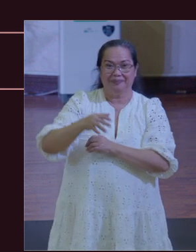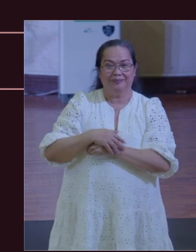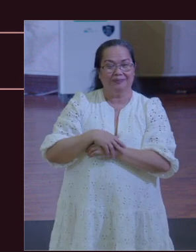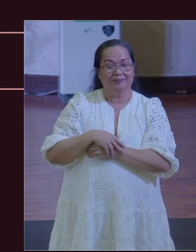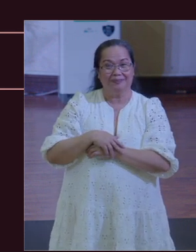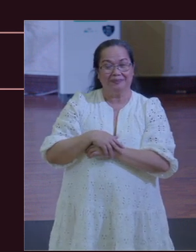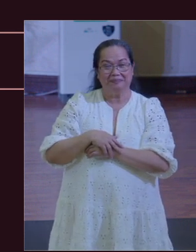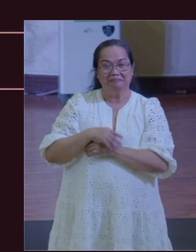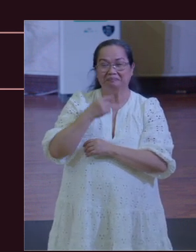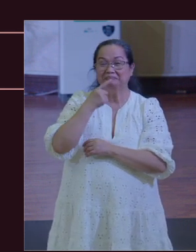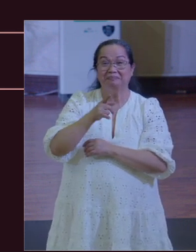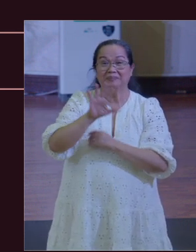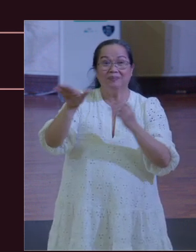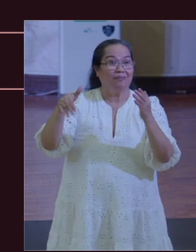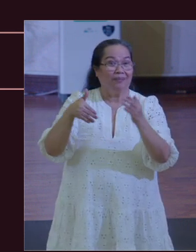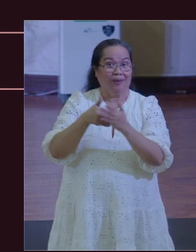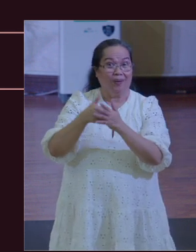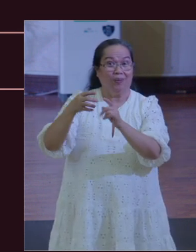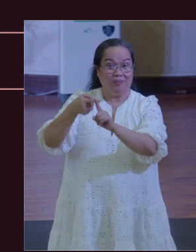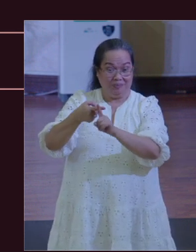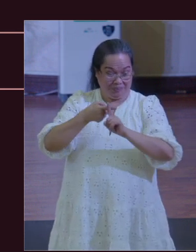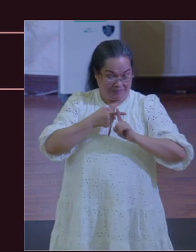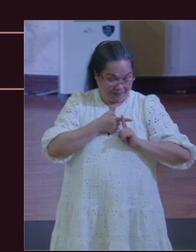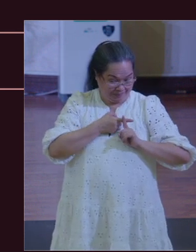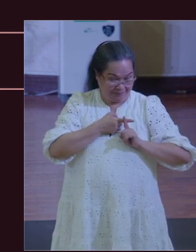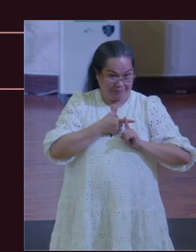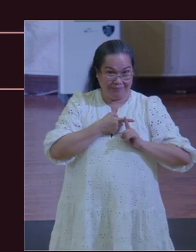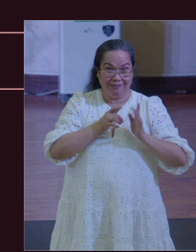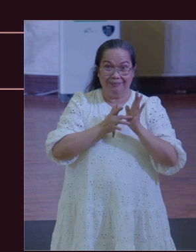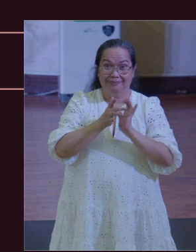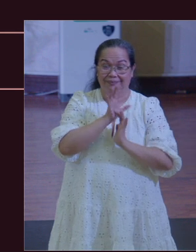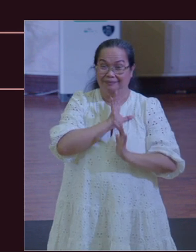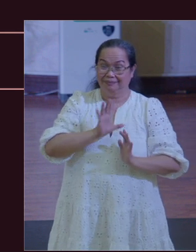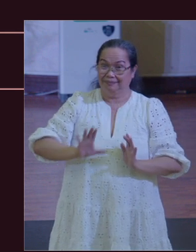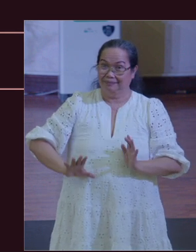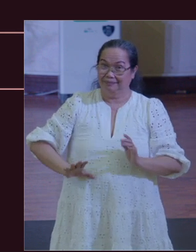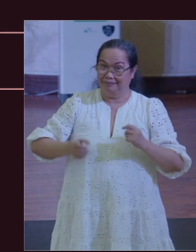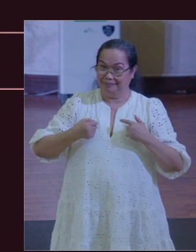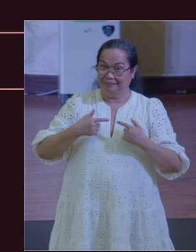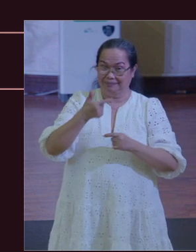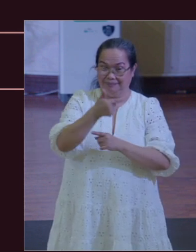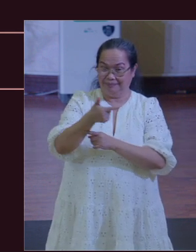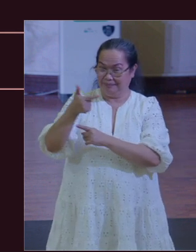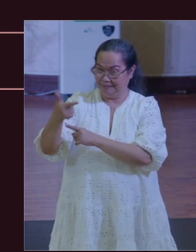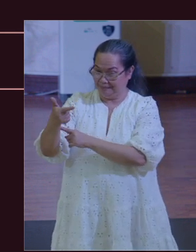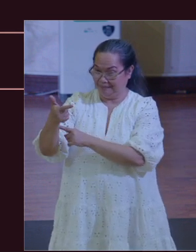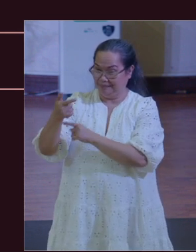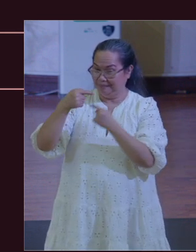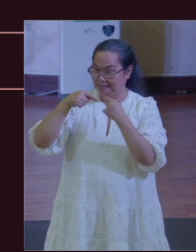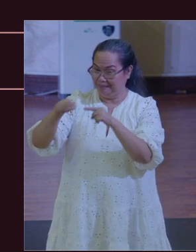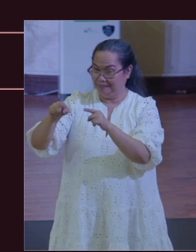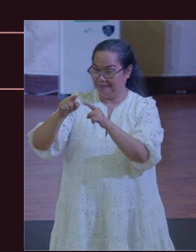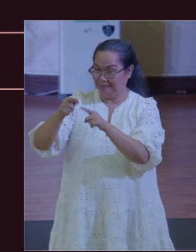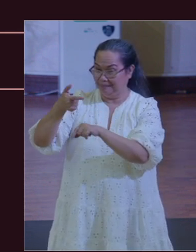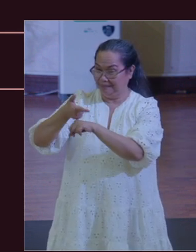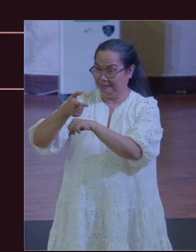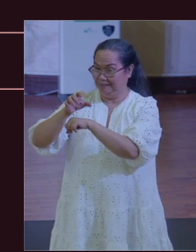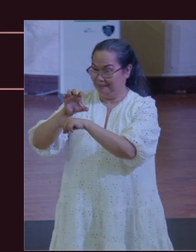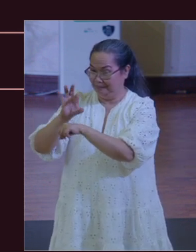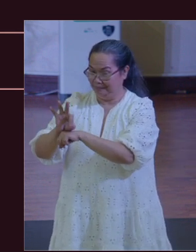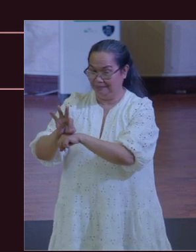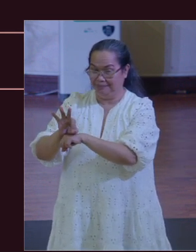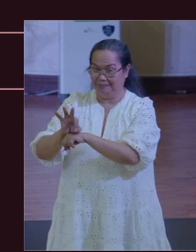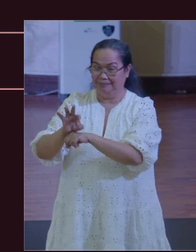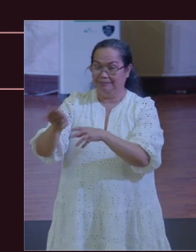ng tumanggap kay Kristo, may growth group, regular sa Sunday worship